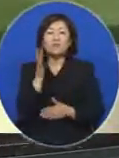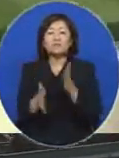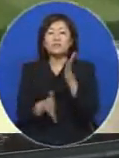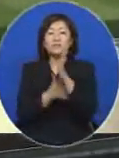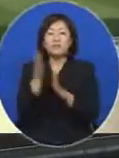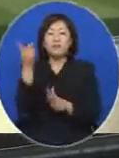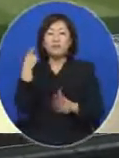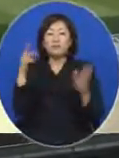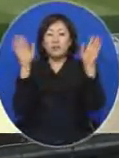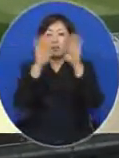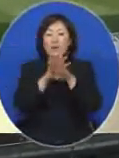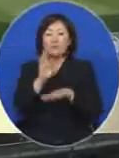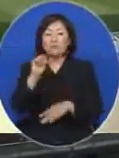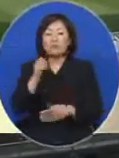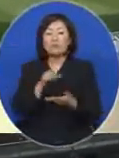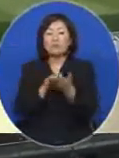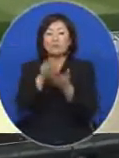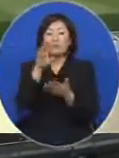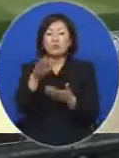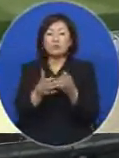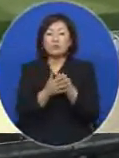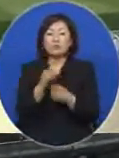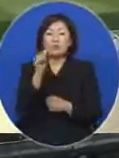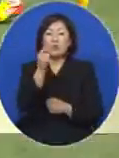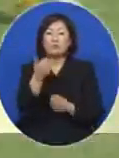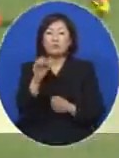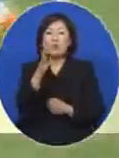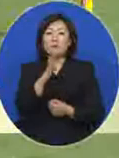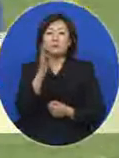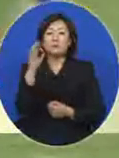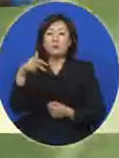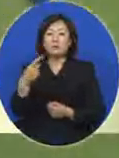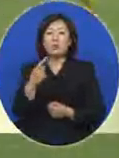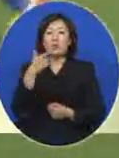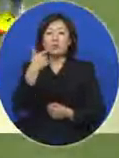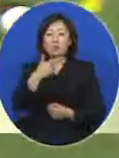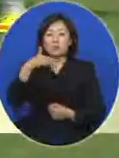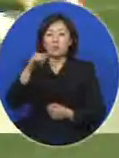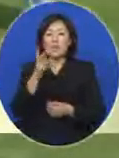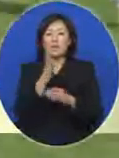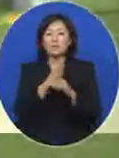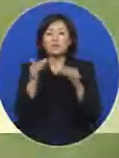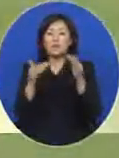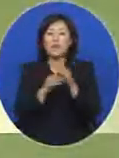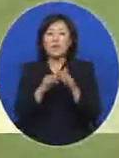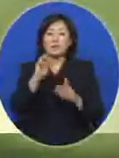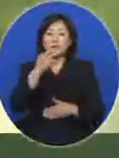저녁 문수구장에서 열린 AFC 챔피언스 리그 F조 6차전에서 전반